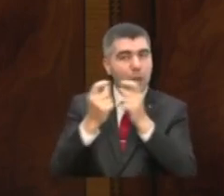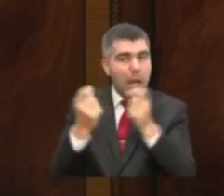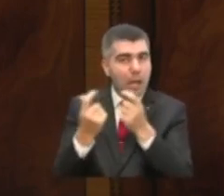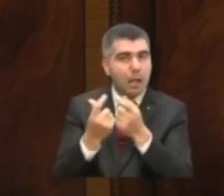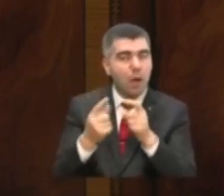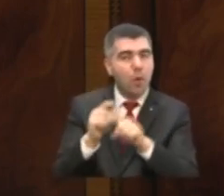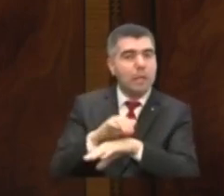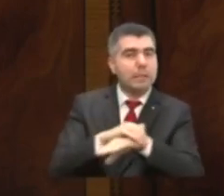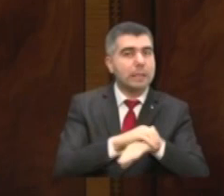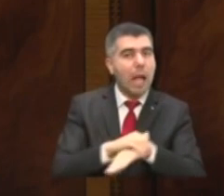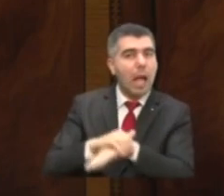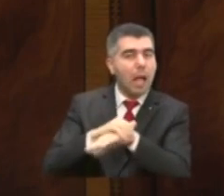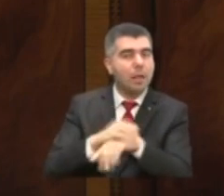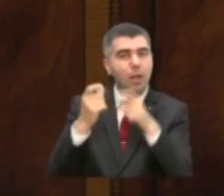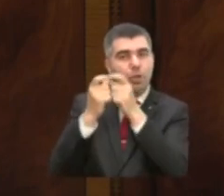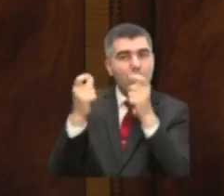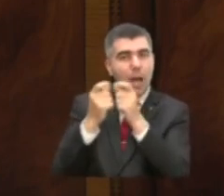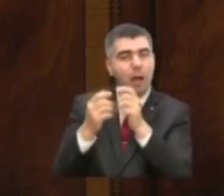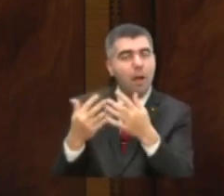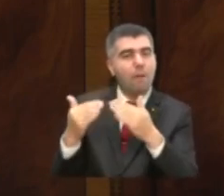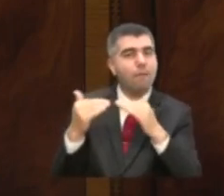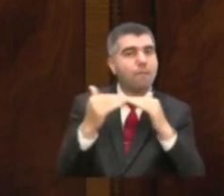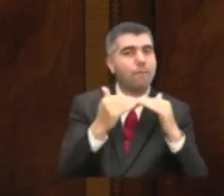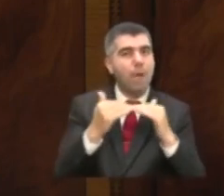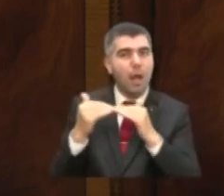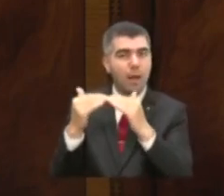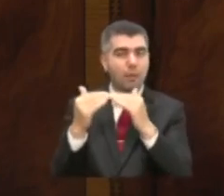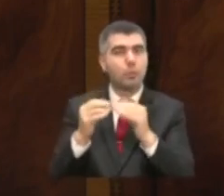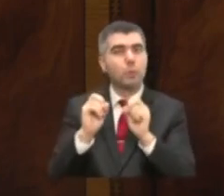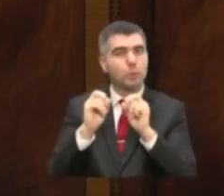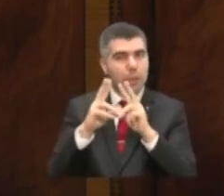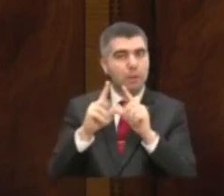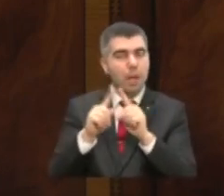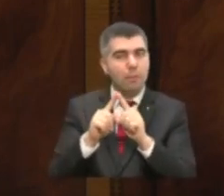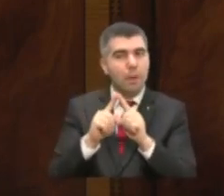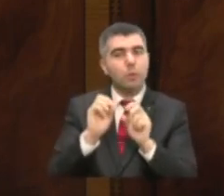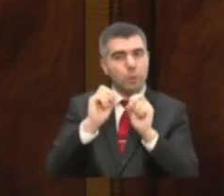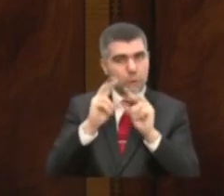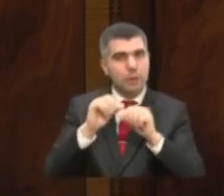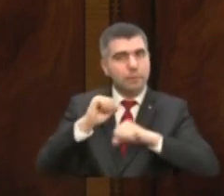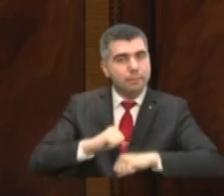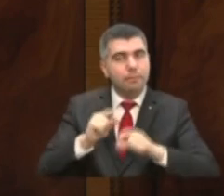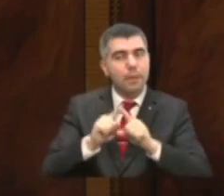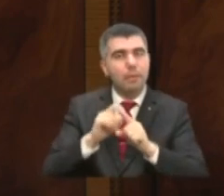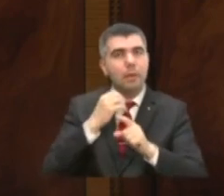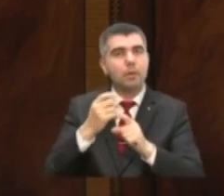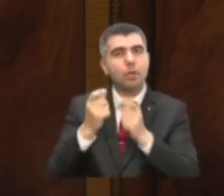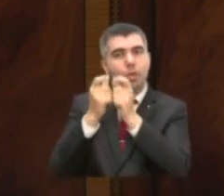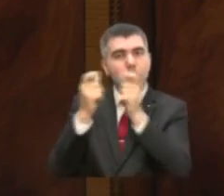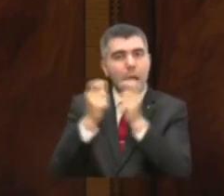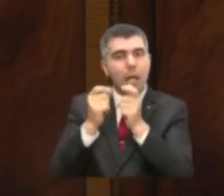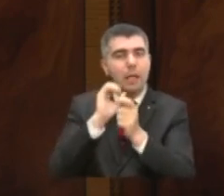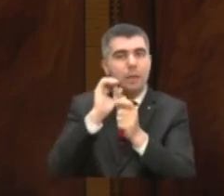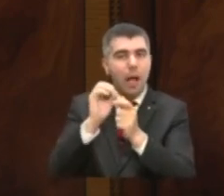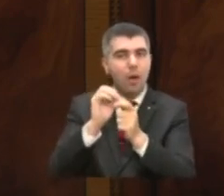اللي قبل، لأن هذا تم بالتشاور معه، اللي قبل تكون هذه الإجراءات، وكان حياة المقاولات اللي هي مقاولات